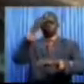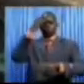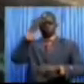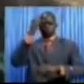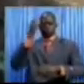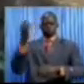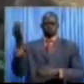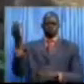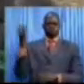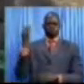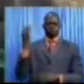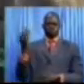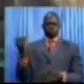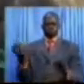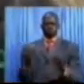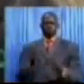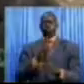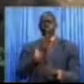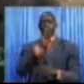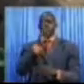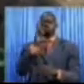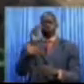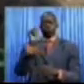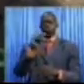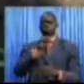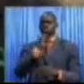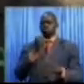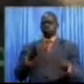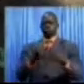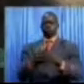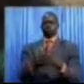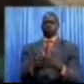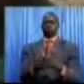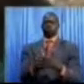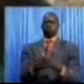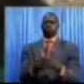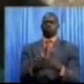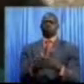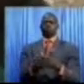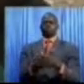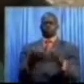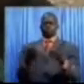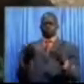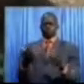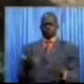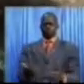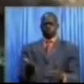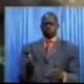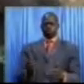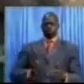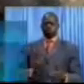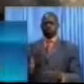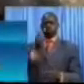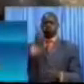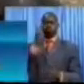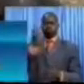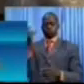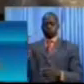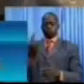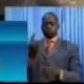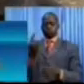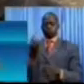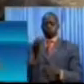passé, là où nous sommes aujourd'hui, nous ne pouvions pas accéder. Là où nous voyons toujours l'eau, c'est un coin